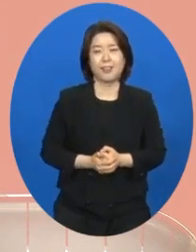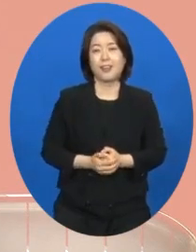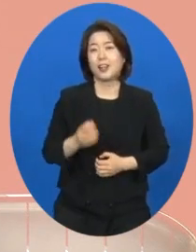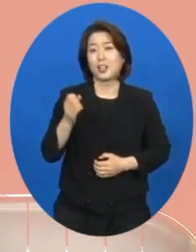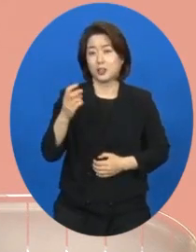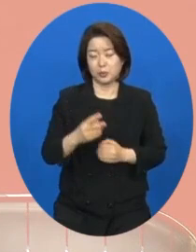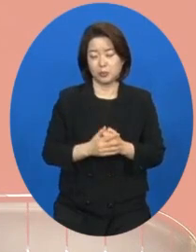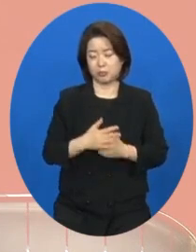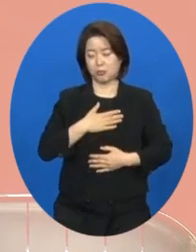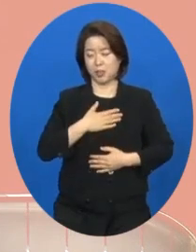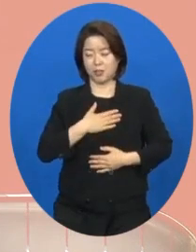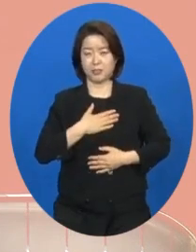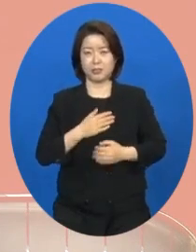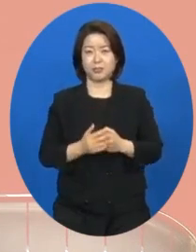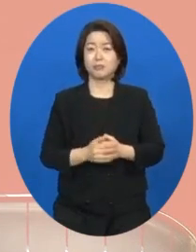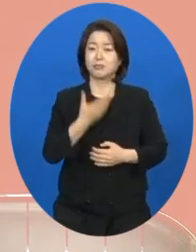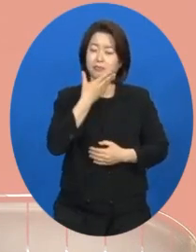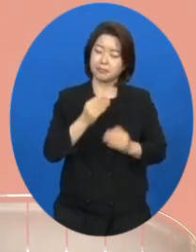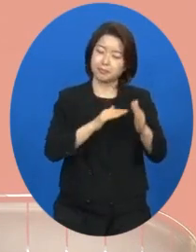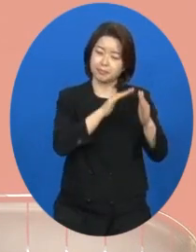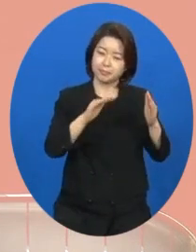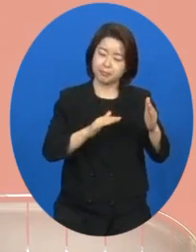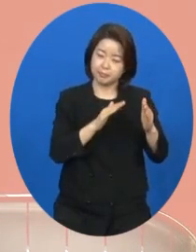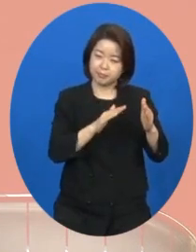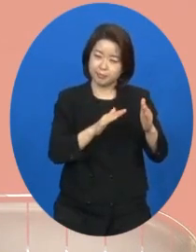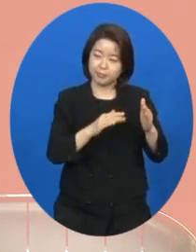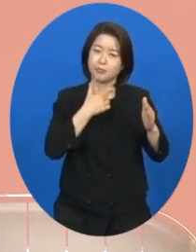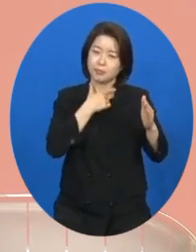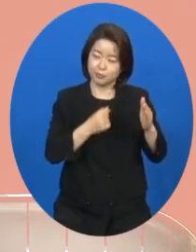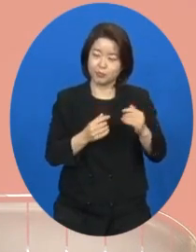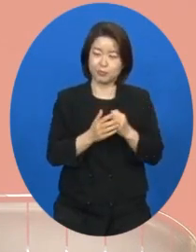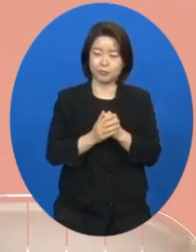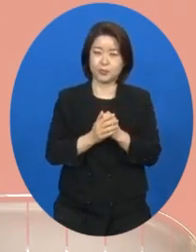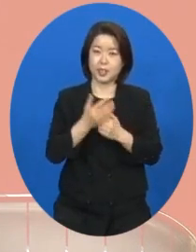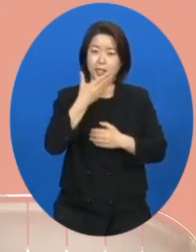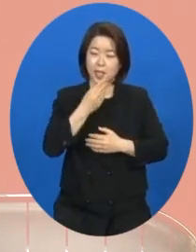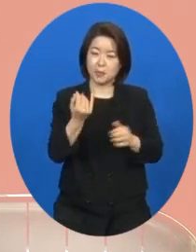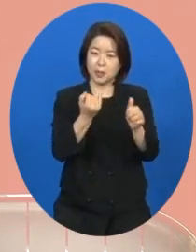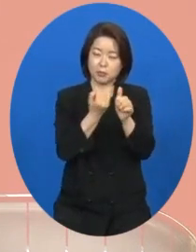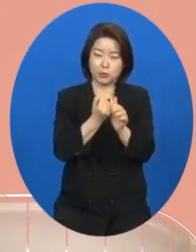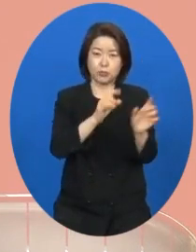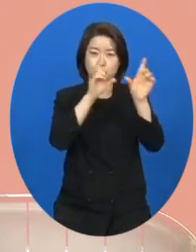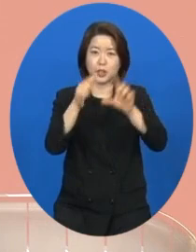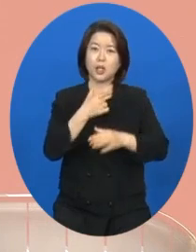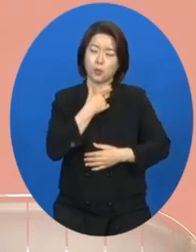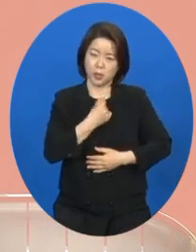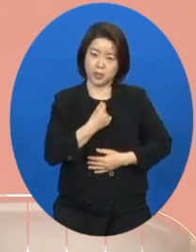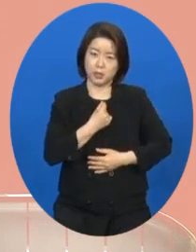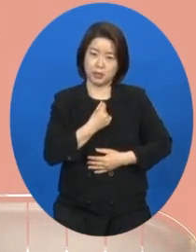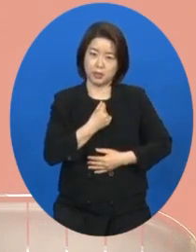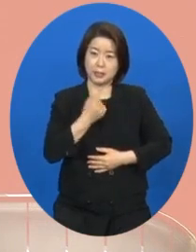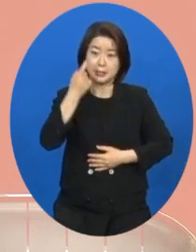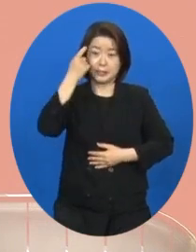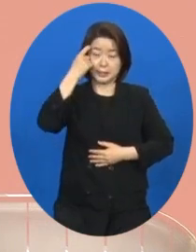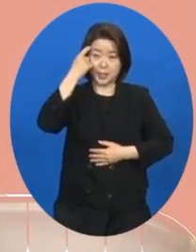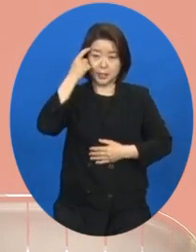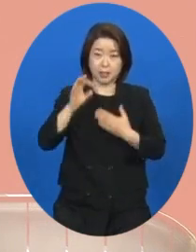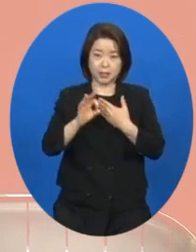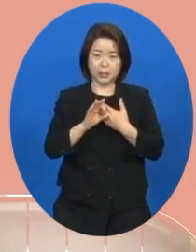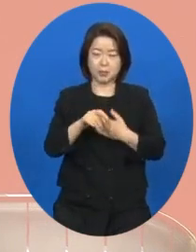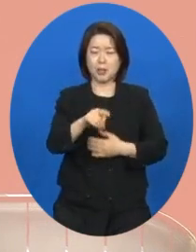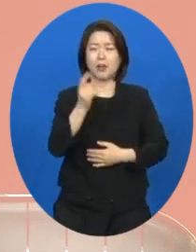그러면서 나는 행복한 가정이 되기를 원하고 행복한 부부 생활을 하기를 원한다. 사실은 거짓말인